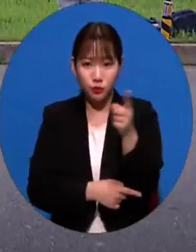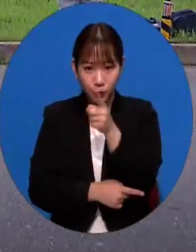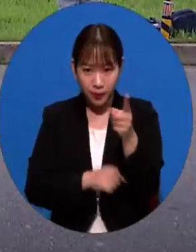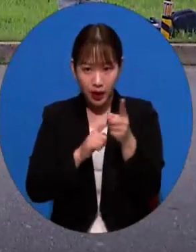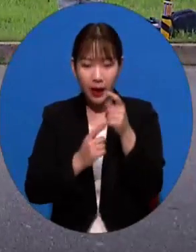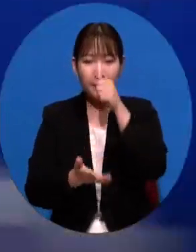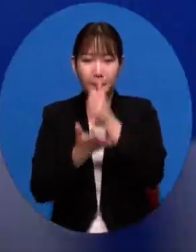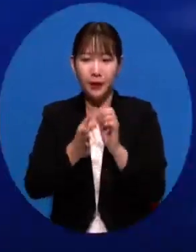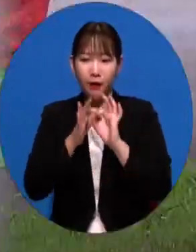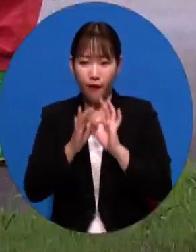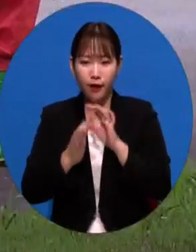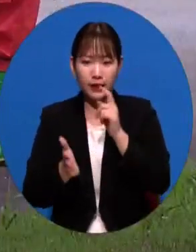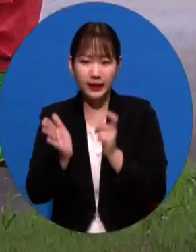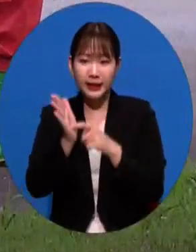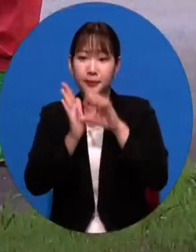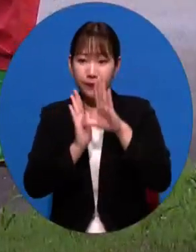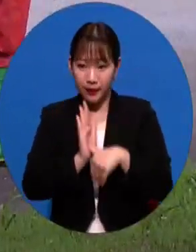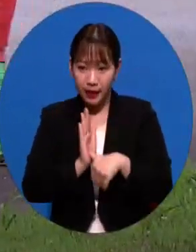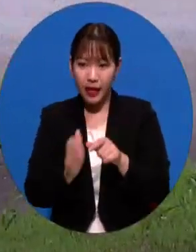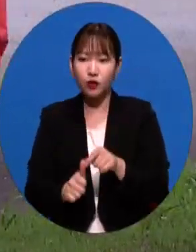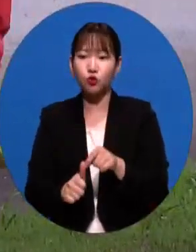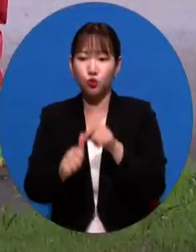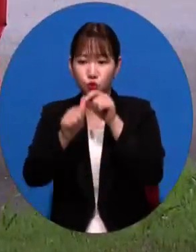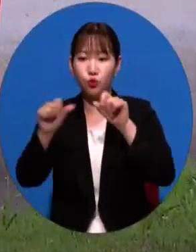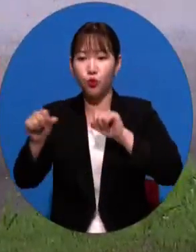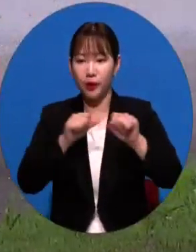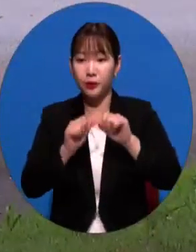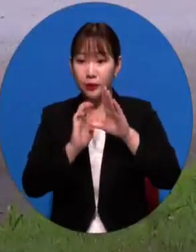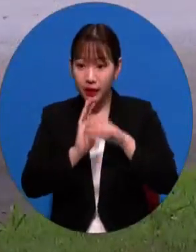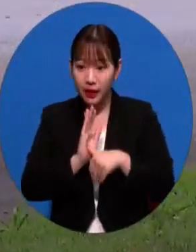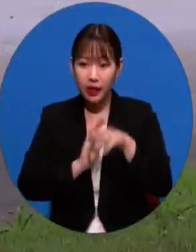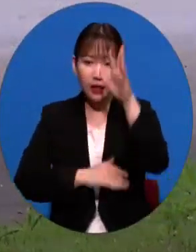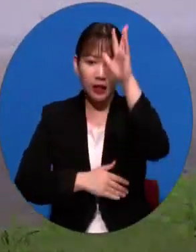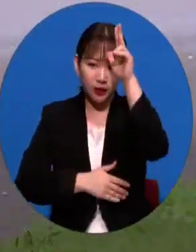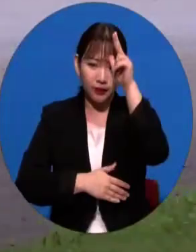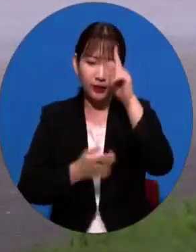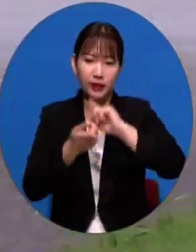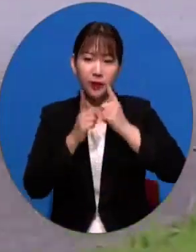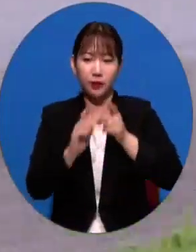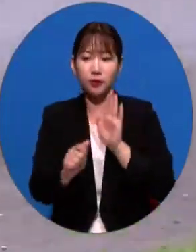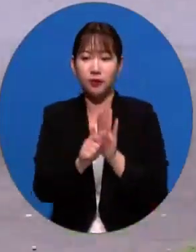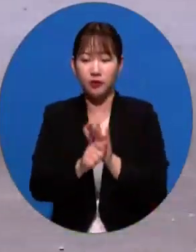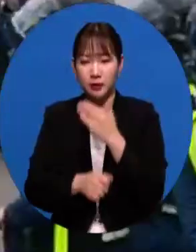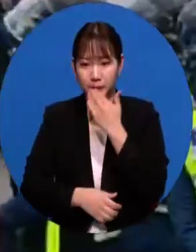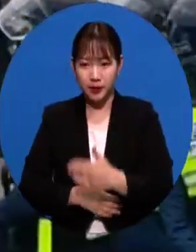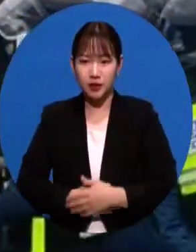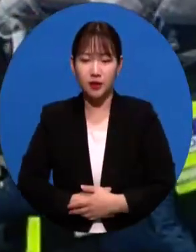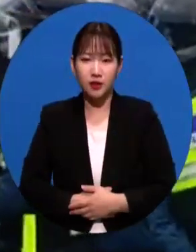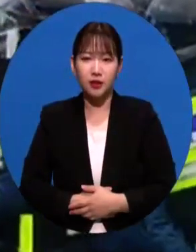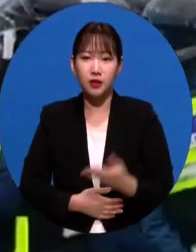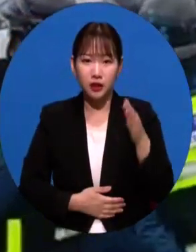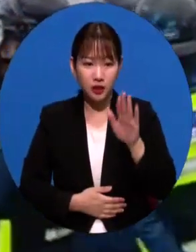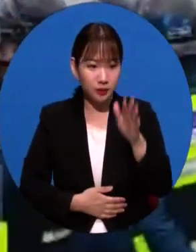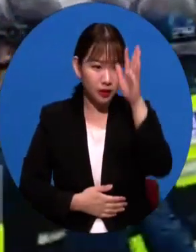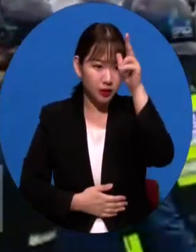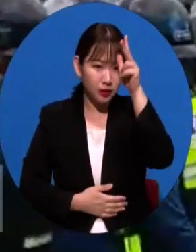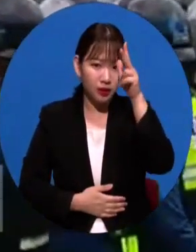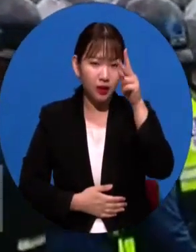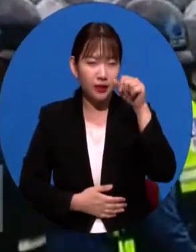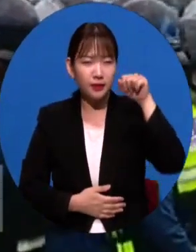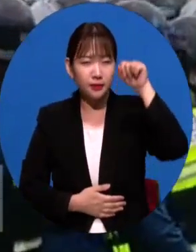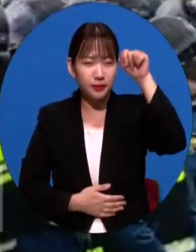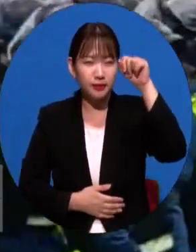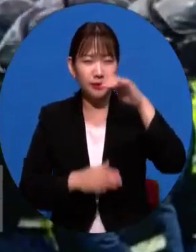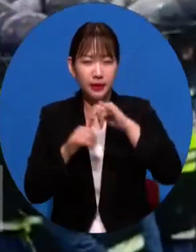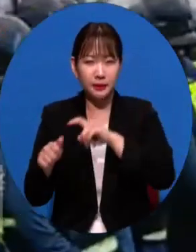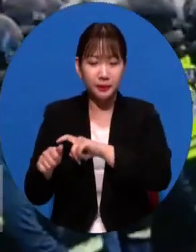범죄와 관련된 위급 상황에서 구조구급 활동을 하는 경우 경찰과 상호 협력할 수 있습니다. 하지만 경찰이